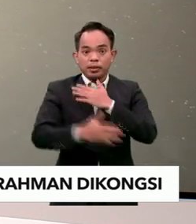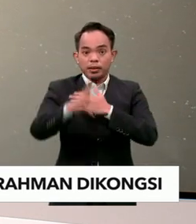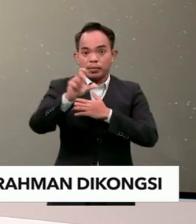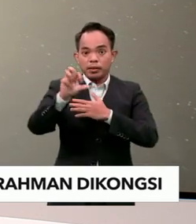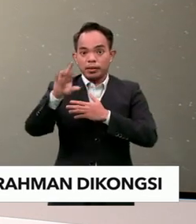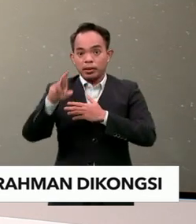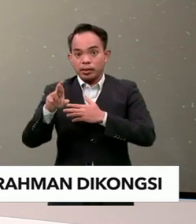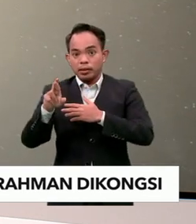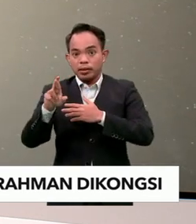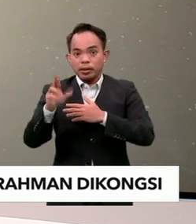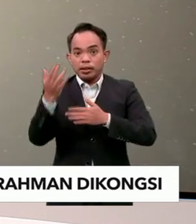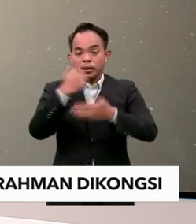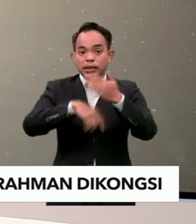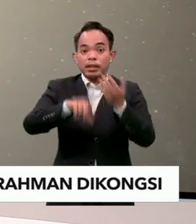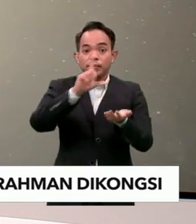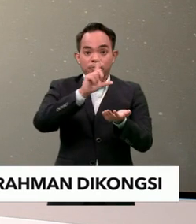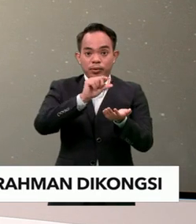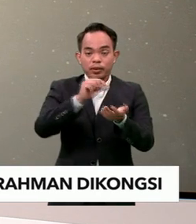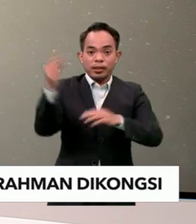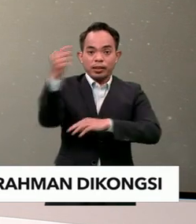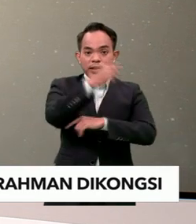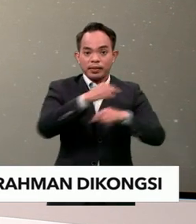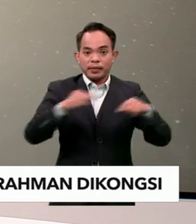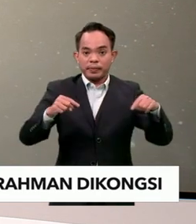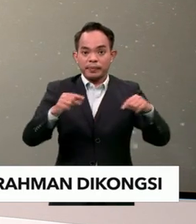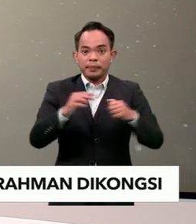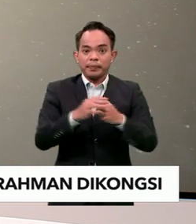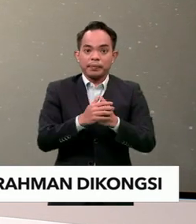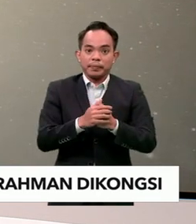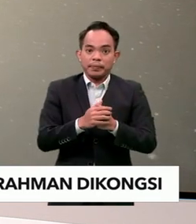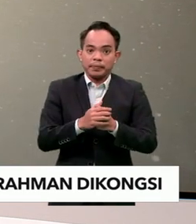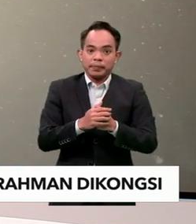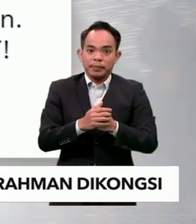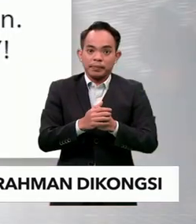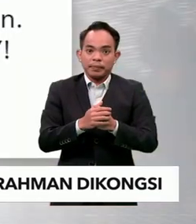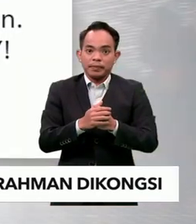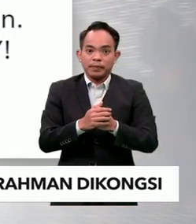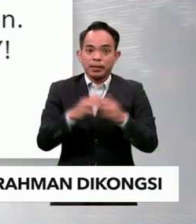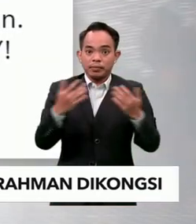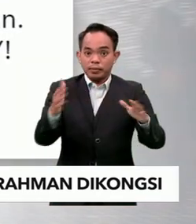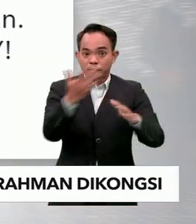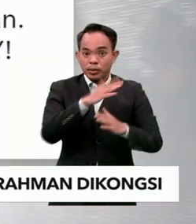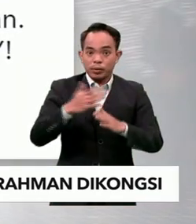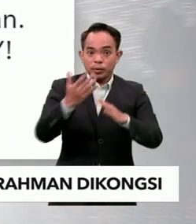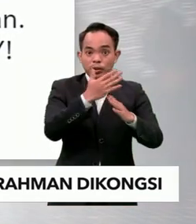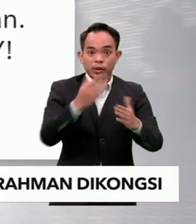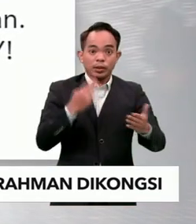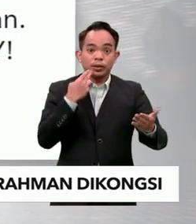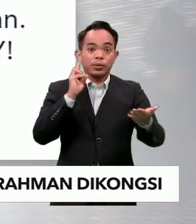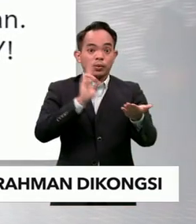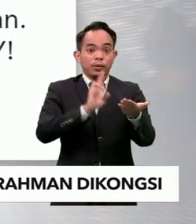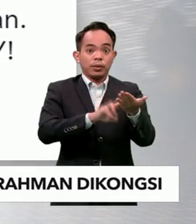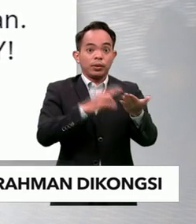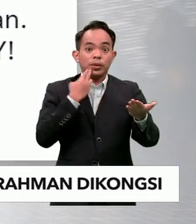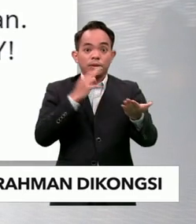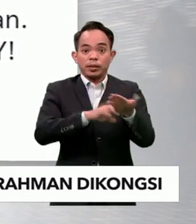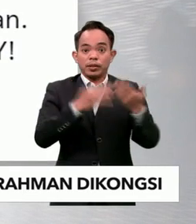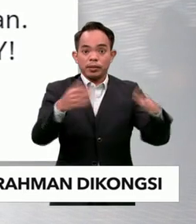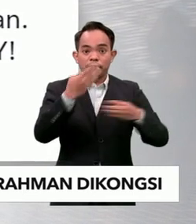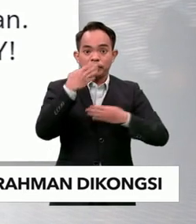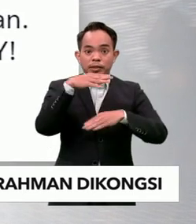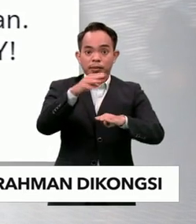sale Mixel dalam laman Twitter hari ini Hai Turki kongsikan ialah surat yang dibalas oleh Allah yarham